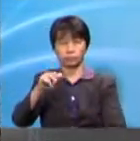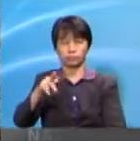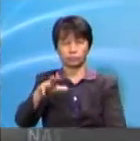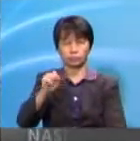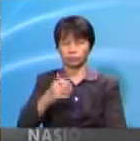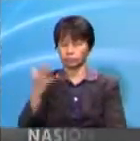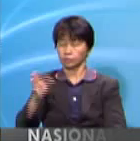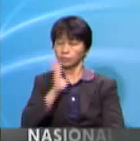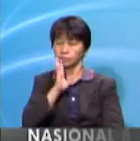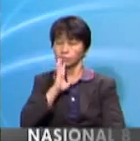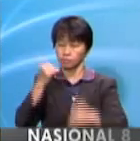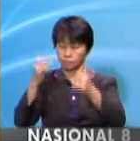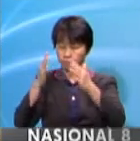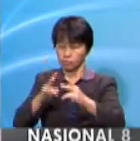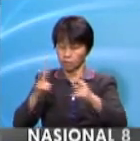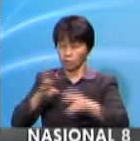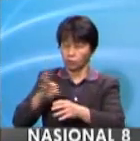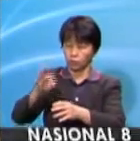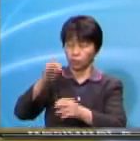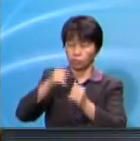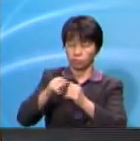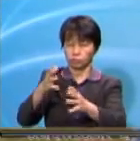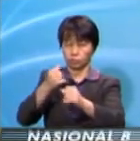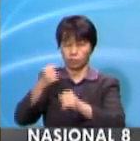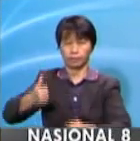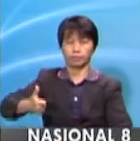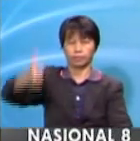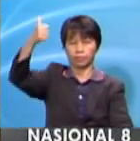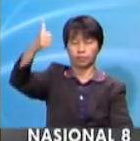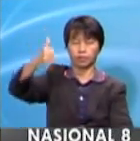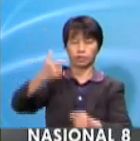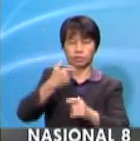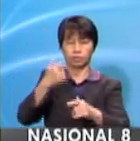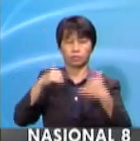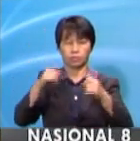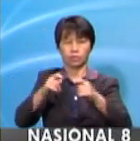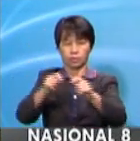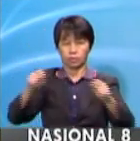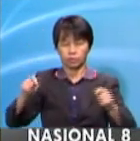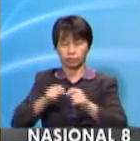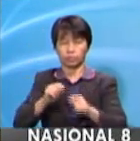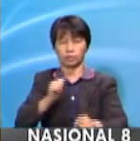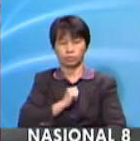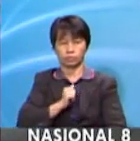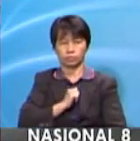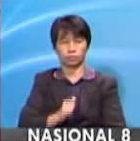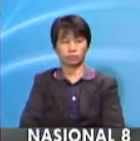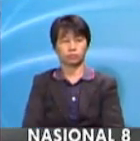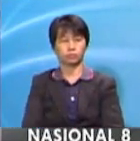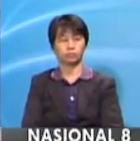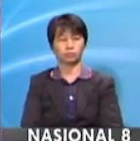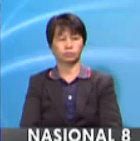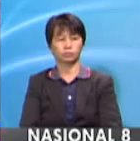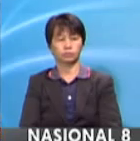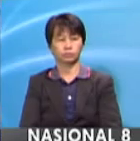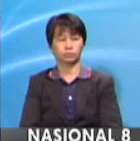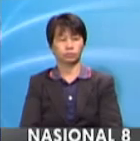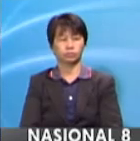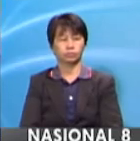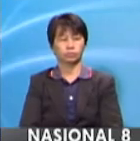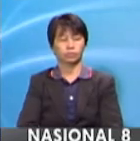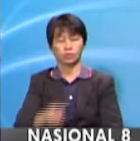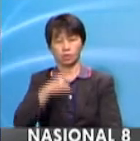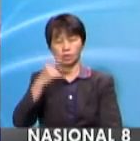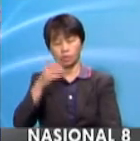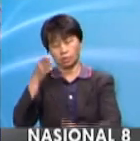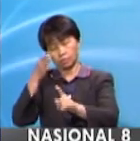berkata para pemain juga sangat bersemangat untuk memburuh kemenangan lebih-lebih lagi bermain di tempat sendiri now We always attack always